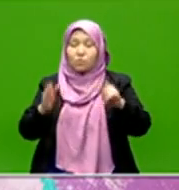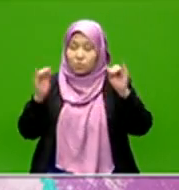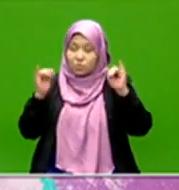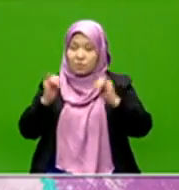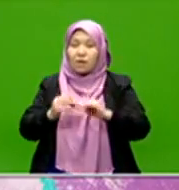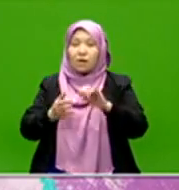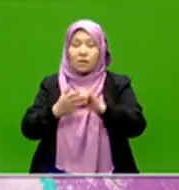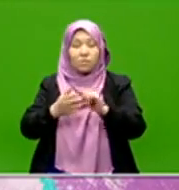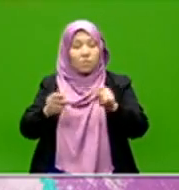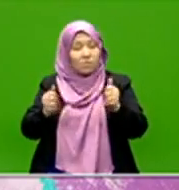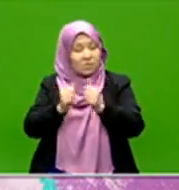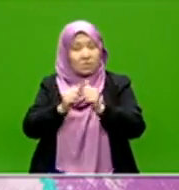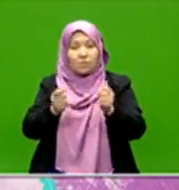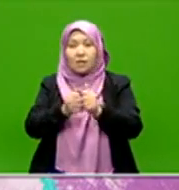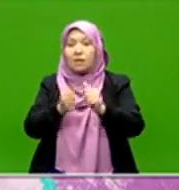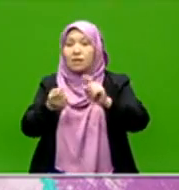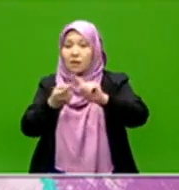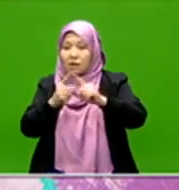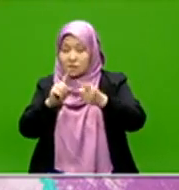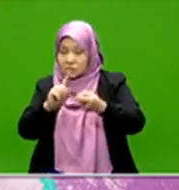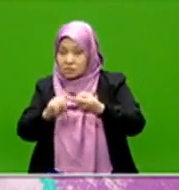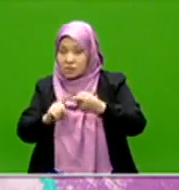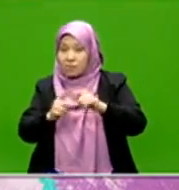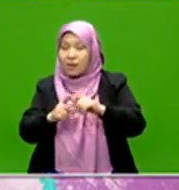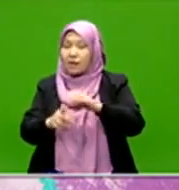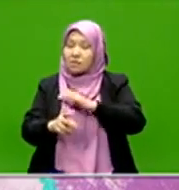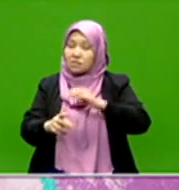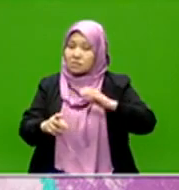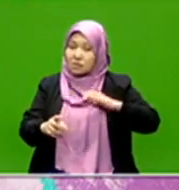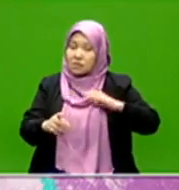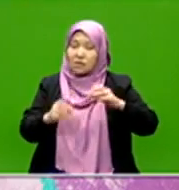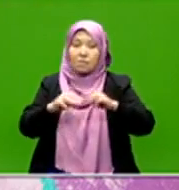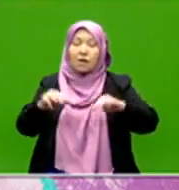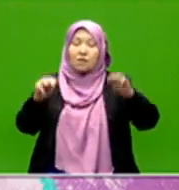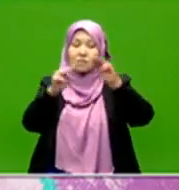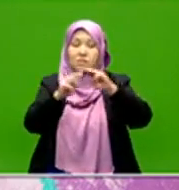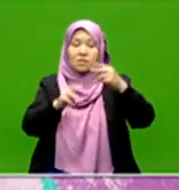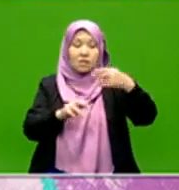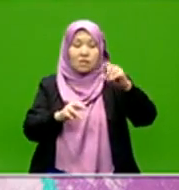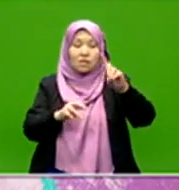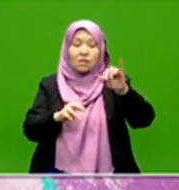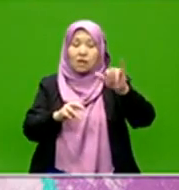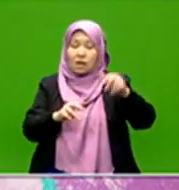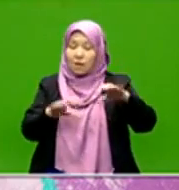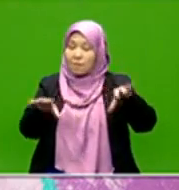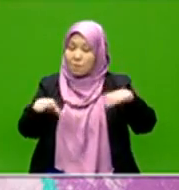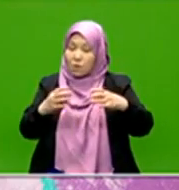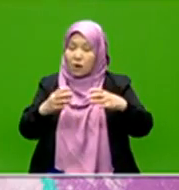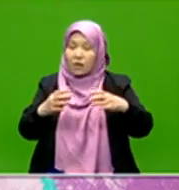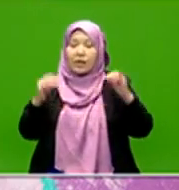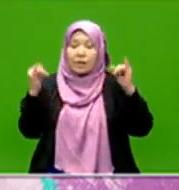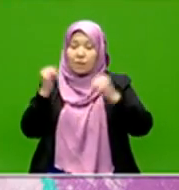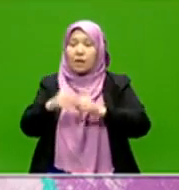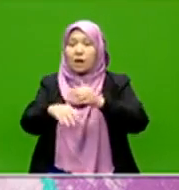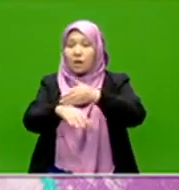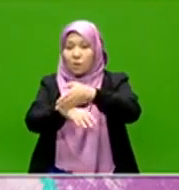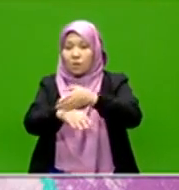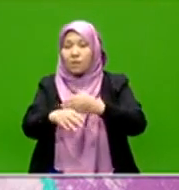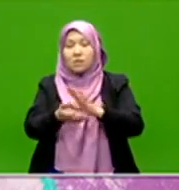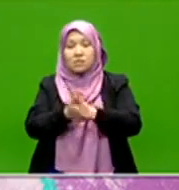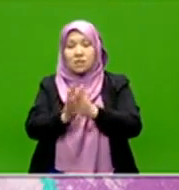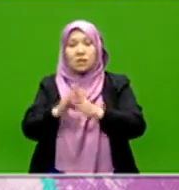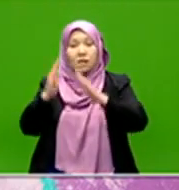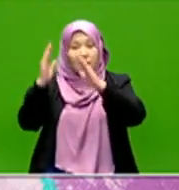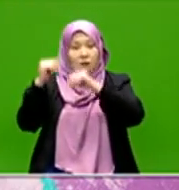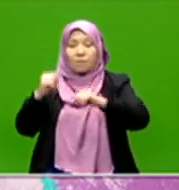dengan sahabat-sahabat dengan AJK Masjid Al-Hidayah yang melaksanakan ibadah korban. Jadi mudah-mudahan Allah